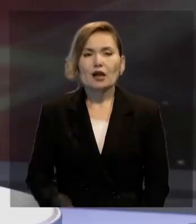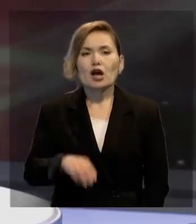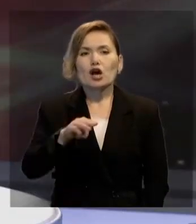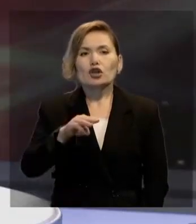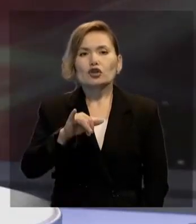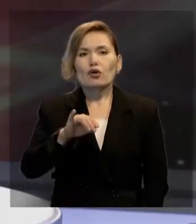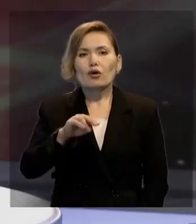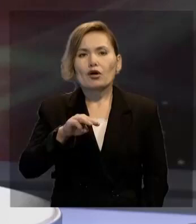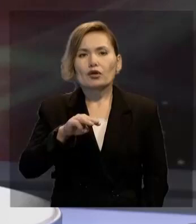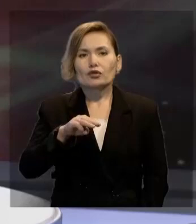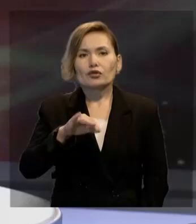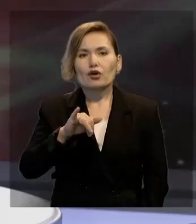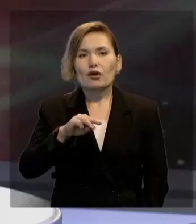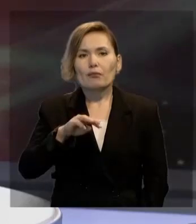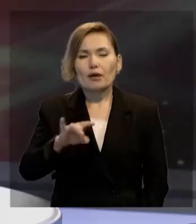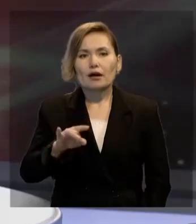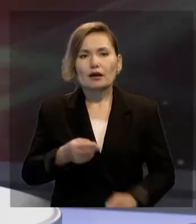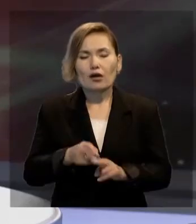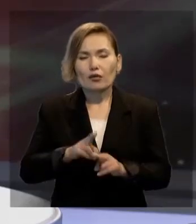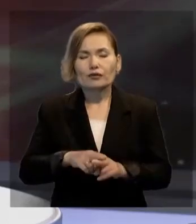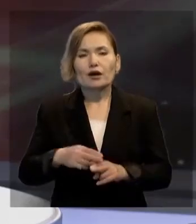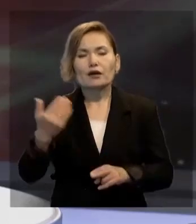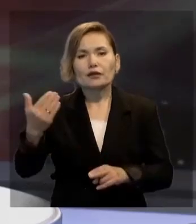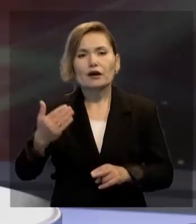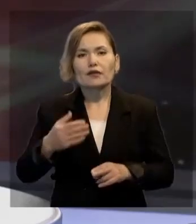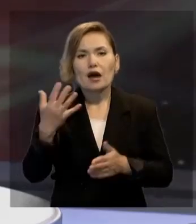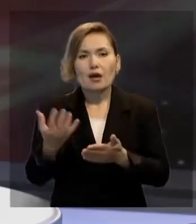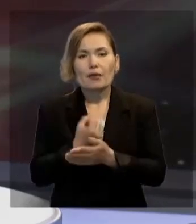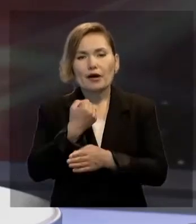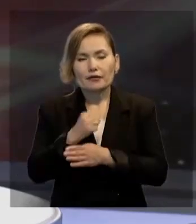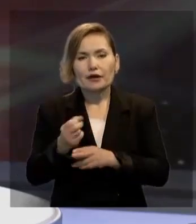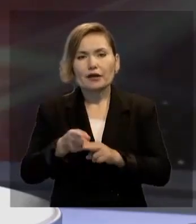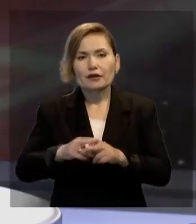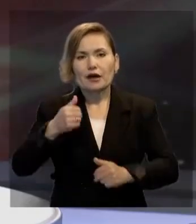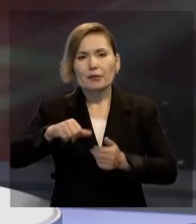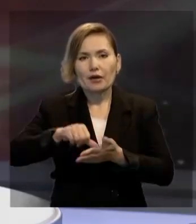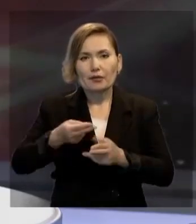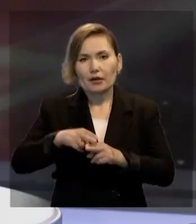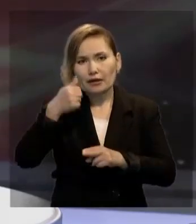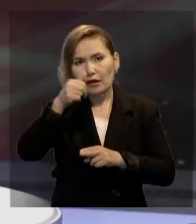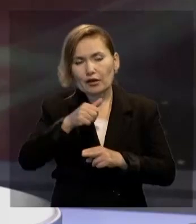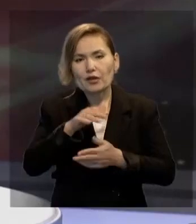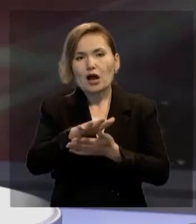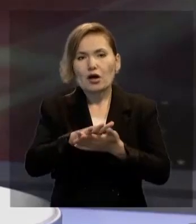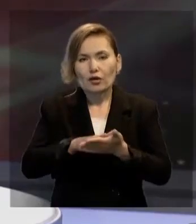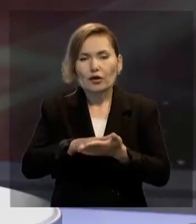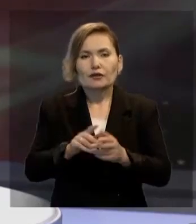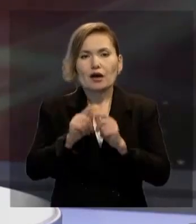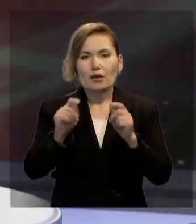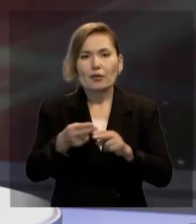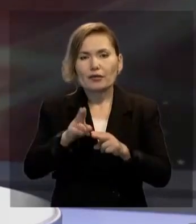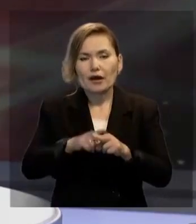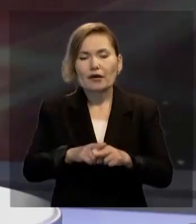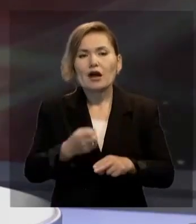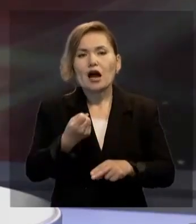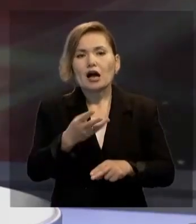Тұмар тағынып жатқандардың есімі белгілі болып жатыр. Телевизия саласының мамандары сынға түсетін сайыс биылда ұйымдастырылды. Оған